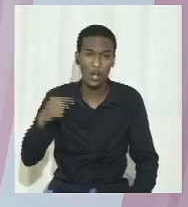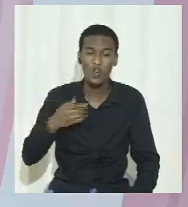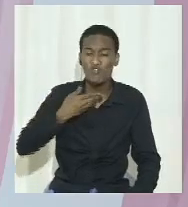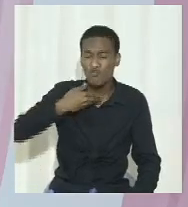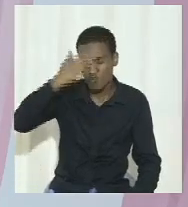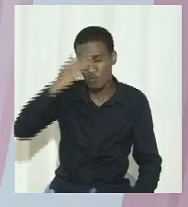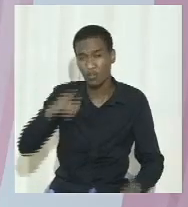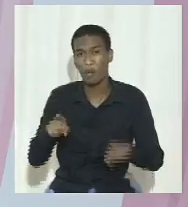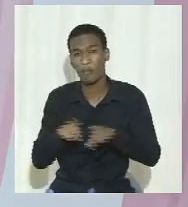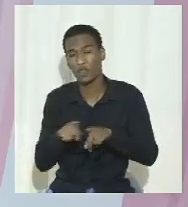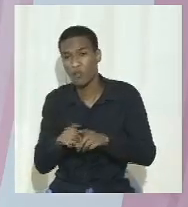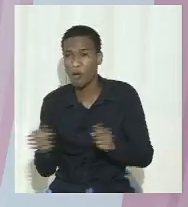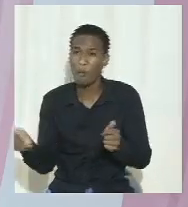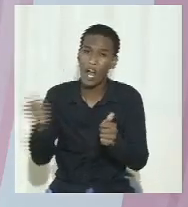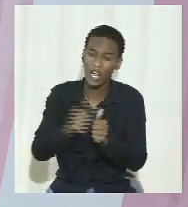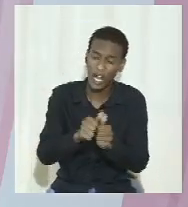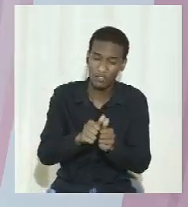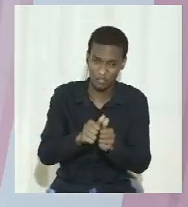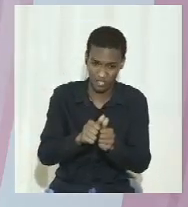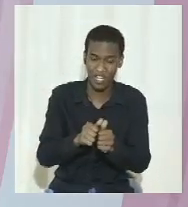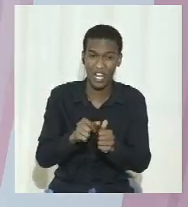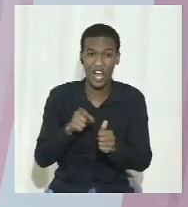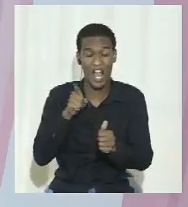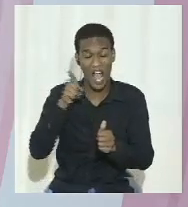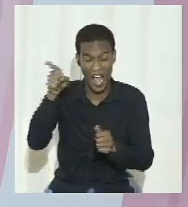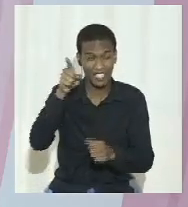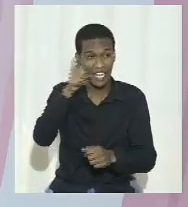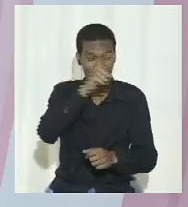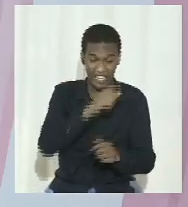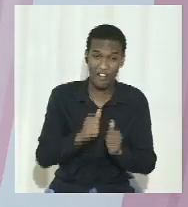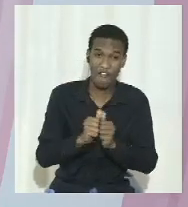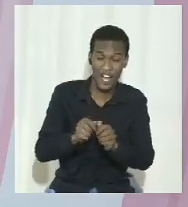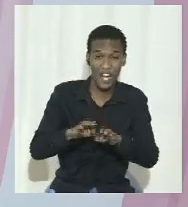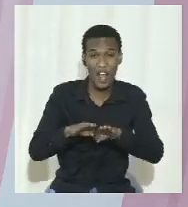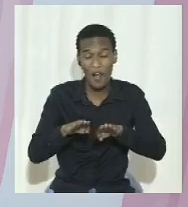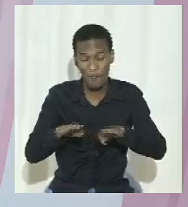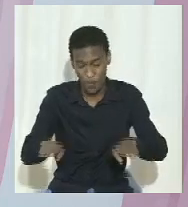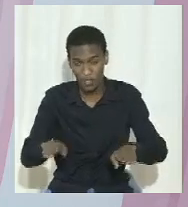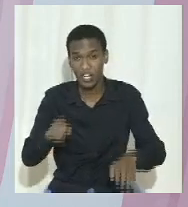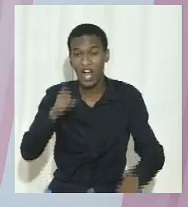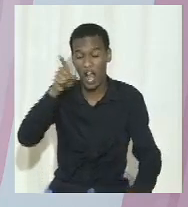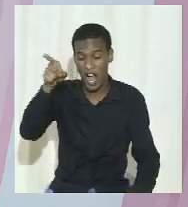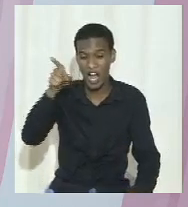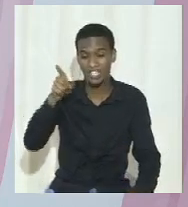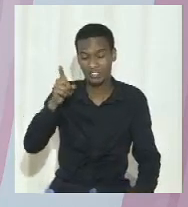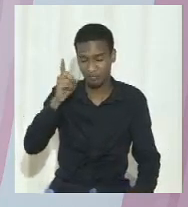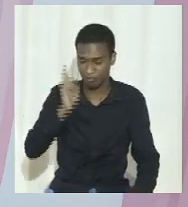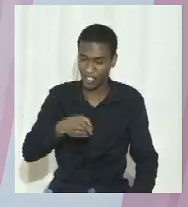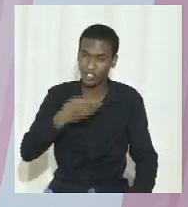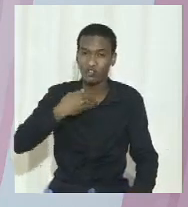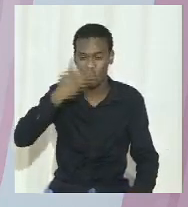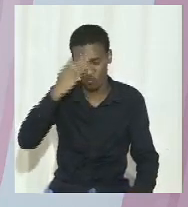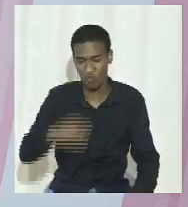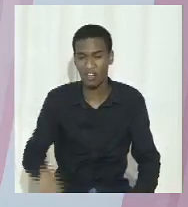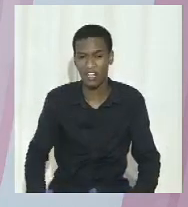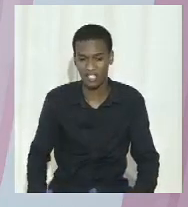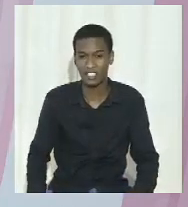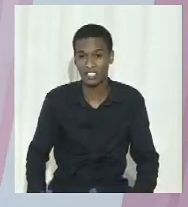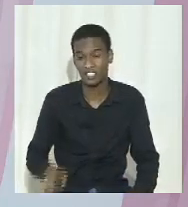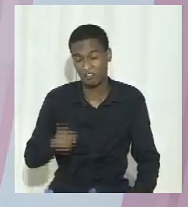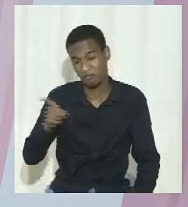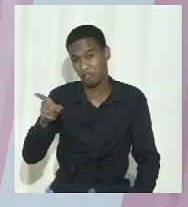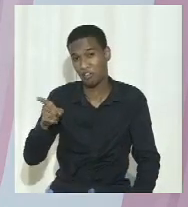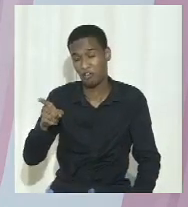olona manantona eny anivon'ny fiarahamonina tena arak'izay tokoa misy ilay amin'ny teny vazaha izy hoe